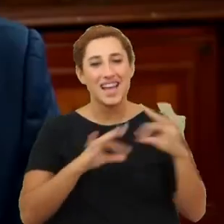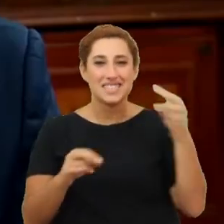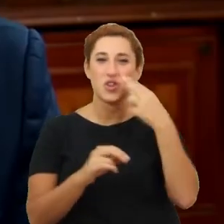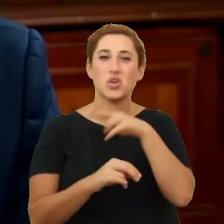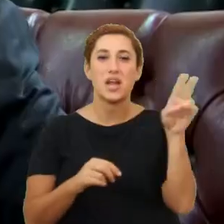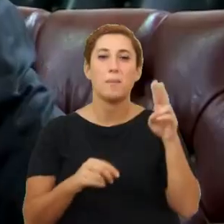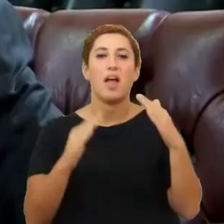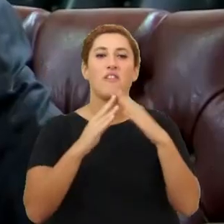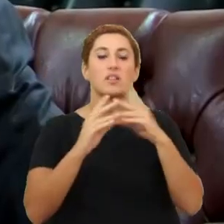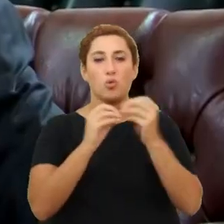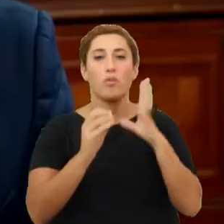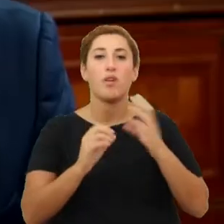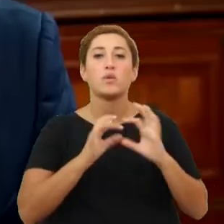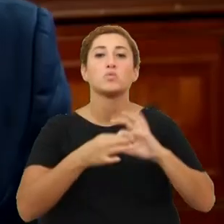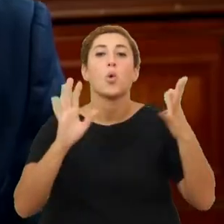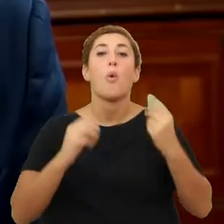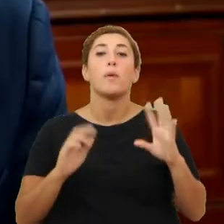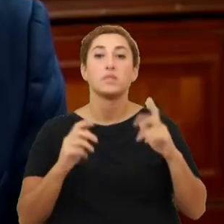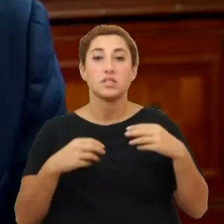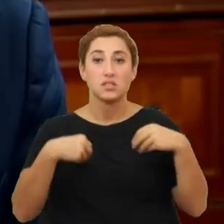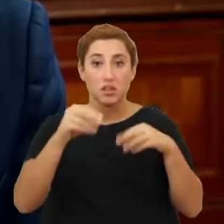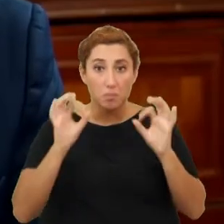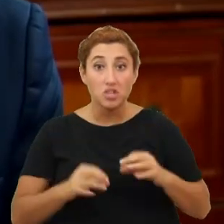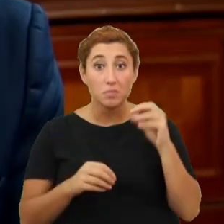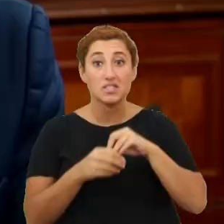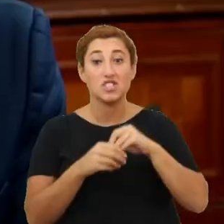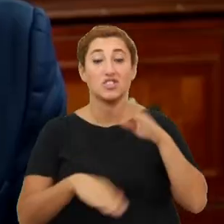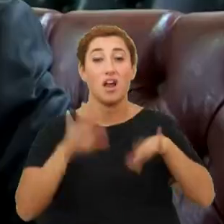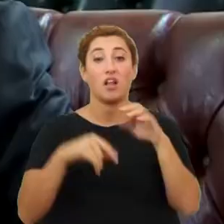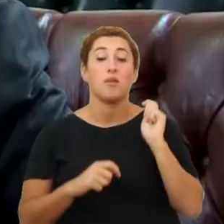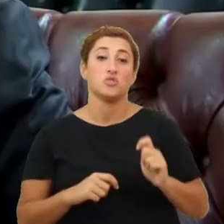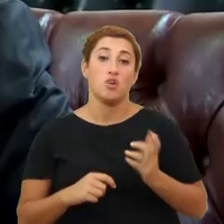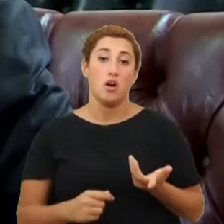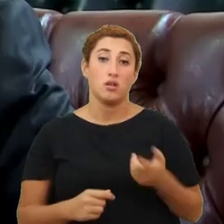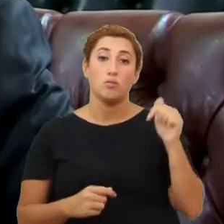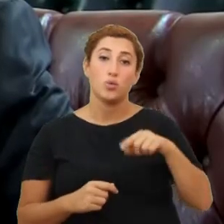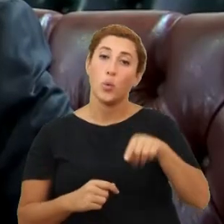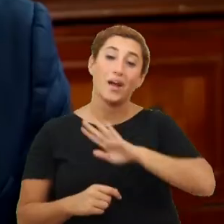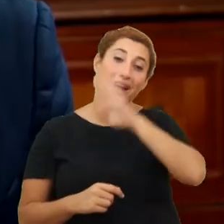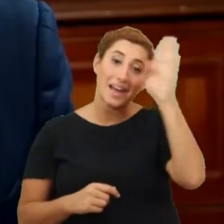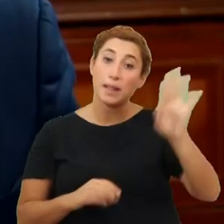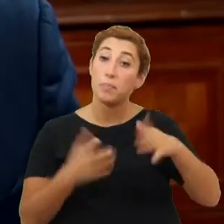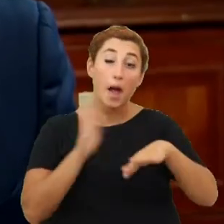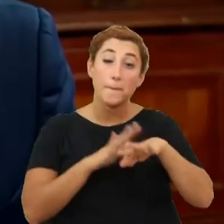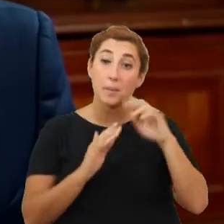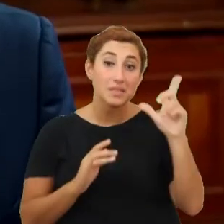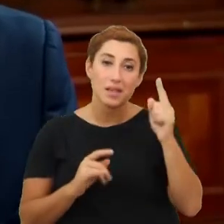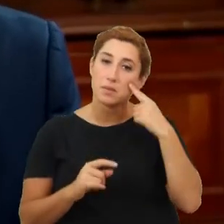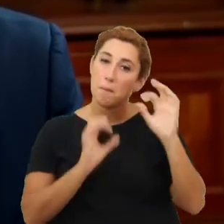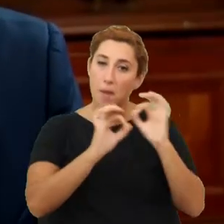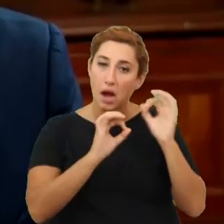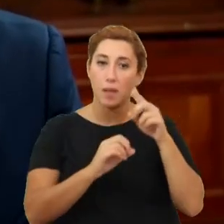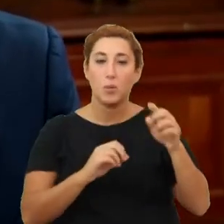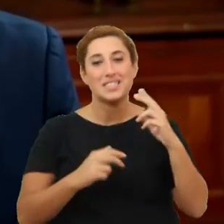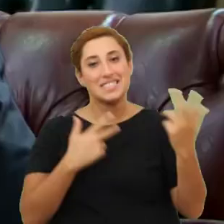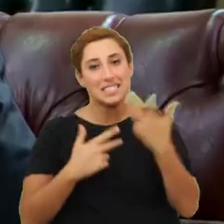Bey. Hala çözülmedi. Satışların başlaması için lansman şart. Bugün oraya gidip ne yapabiliriz bir bakalım